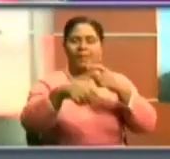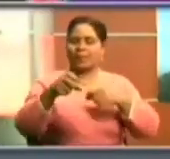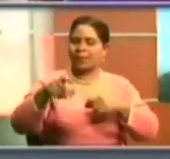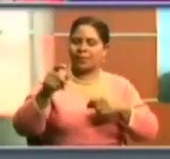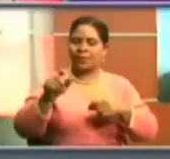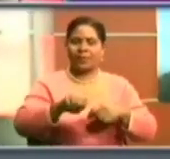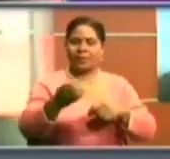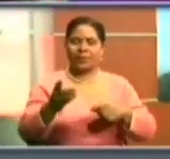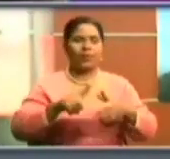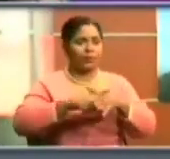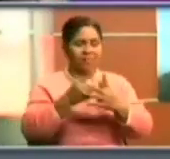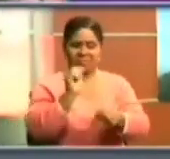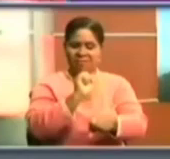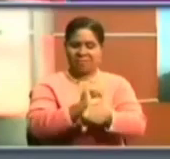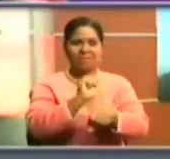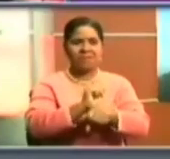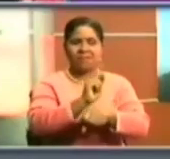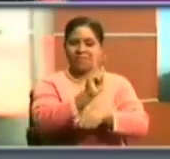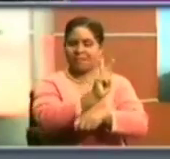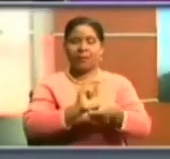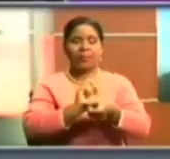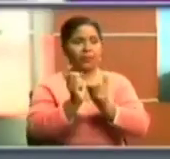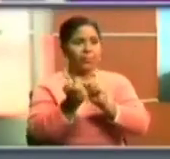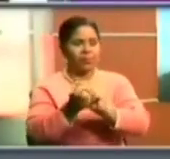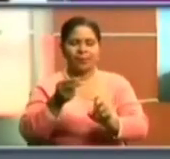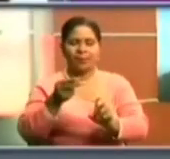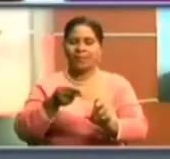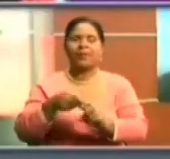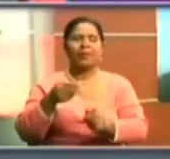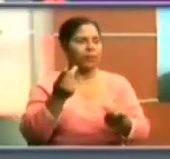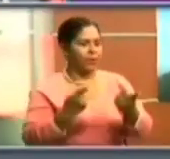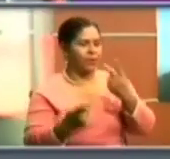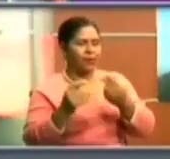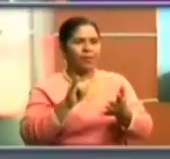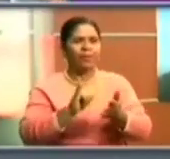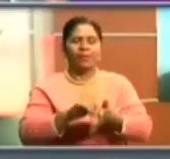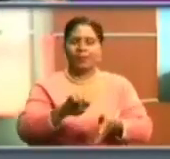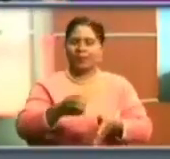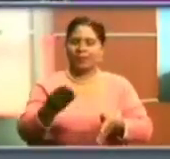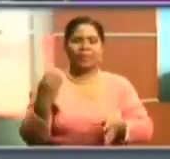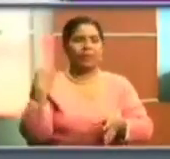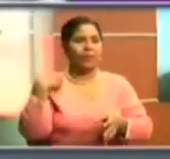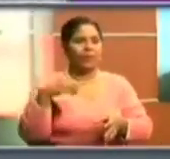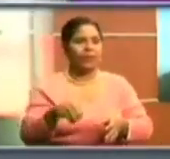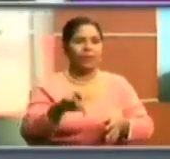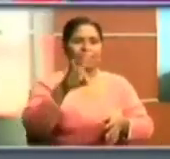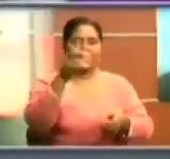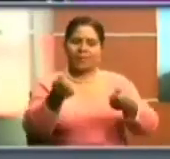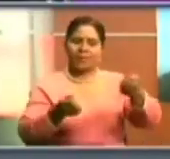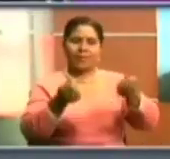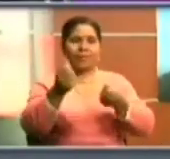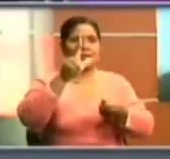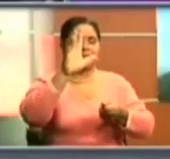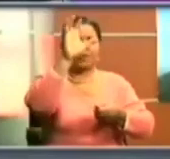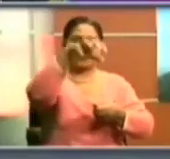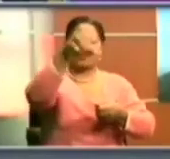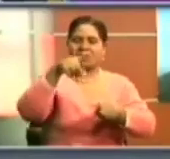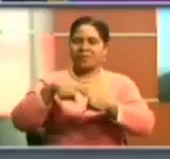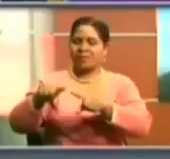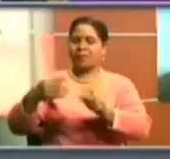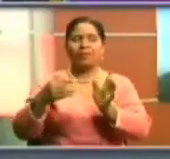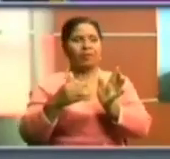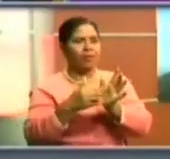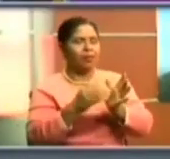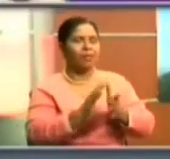d'équipement capable de commencer le travail caravane de changement dans le département nord-ouest. Premier lot d'équipement, ça, il y a un valet 7 camions, 3 loaders et 3